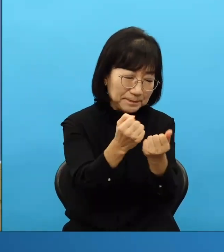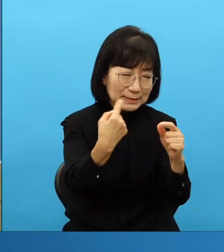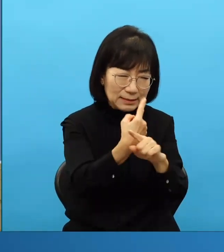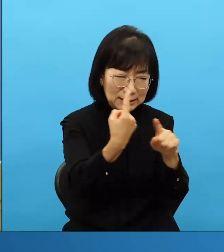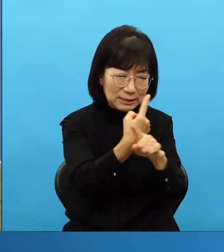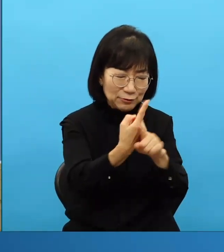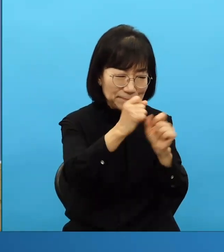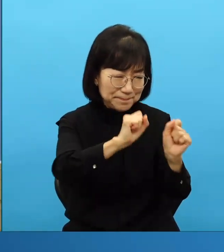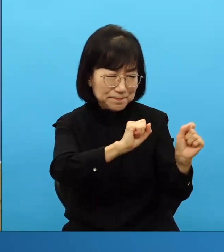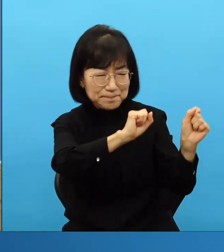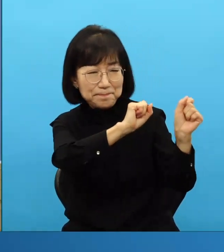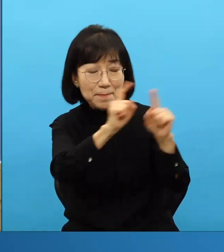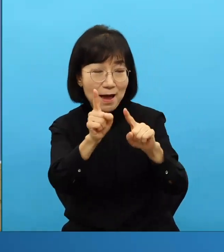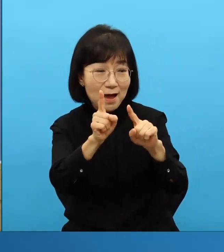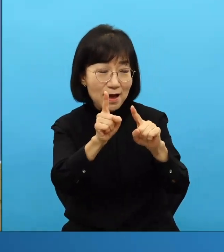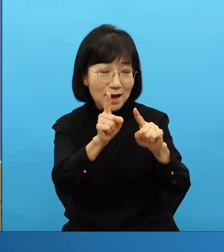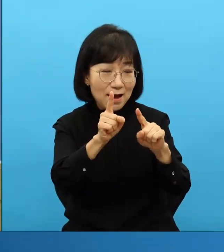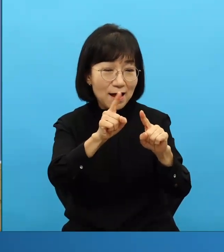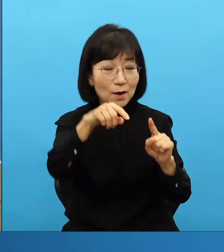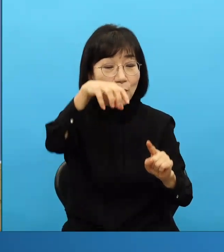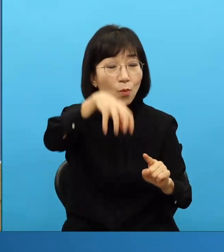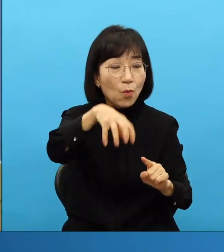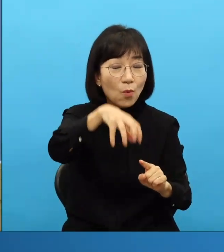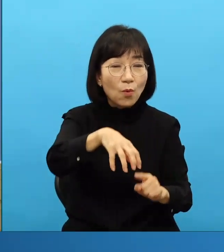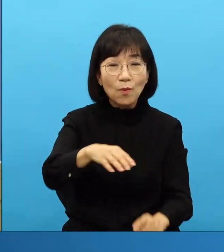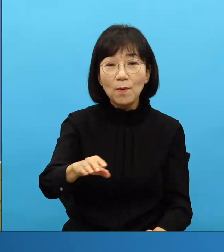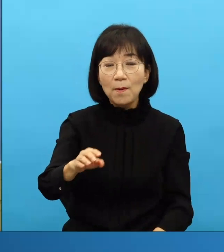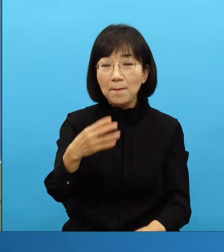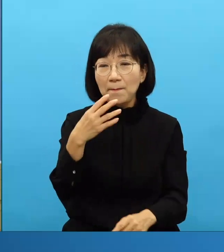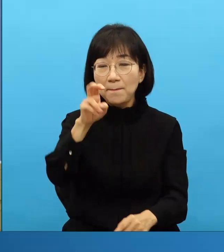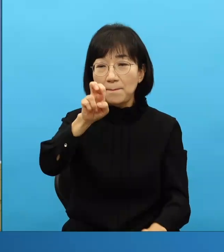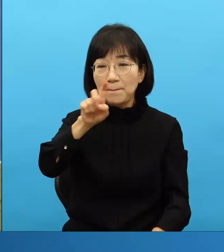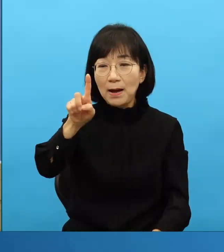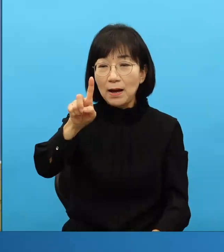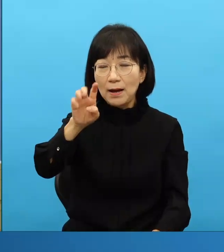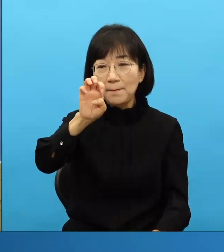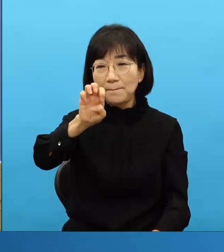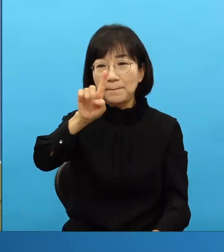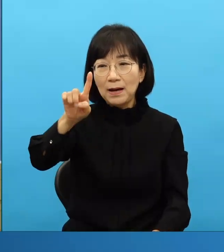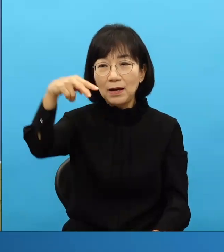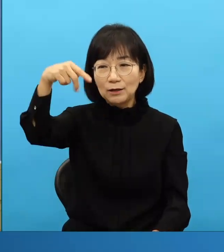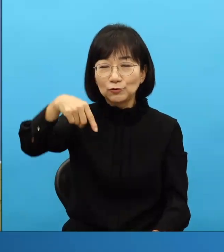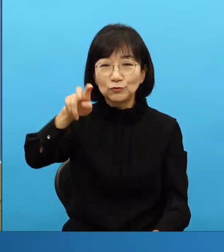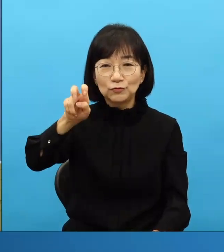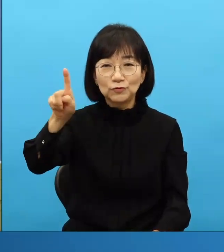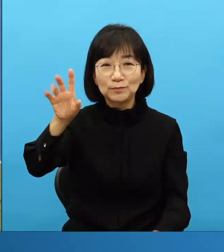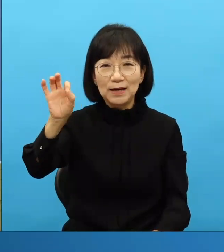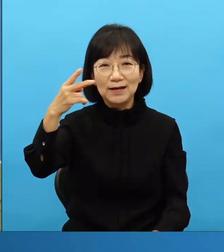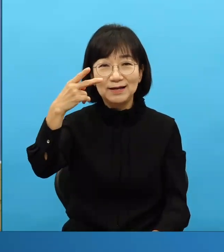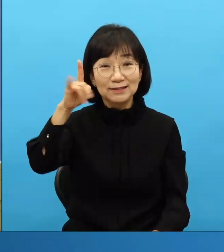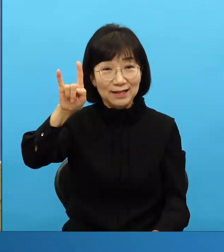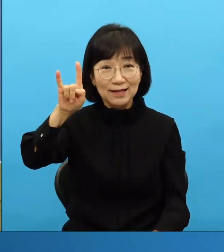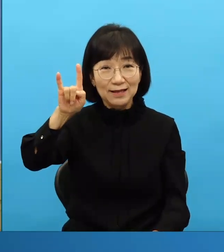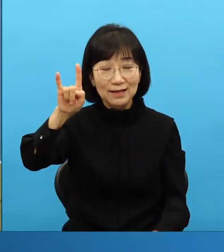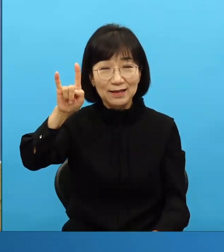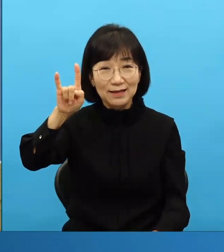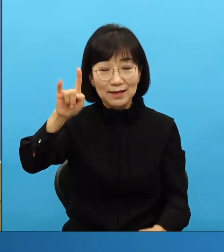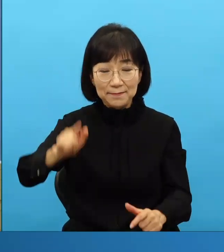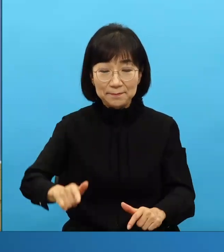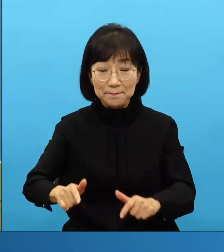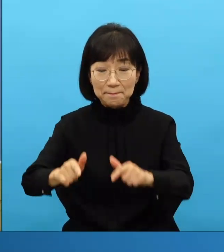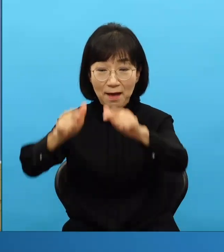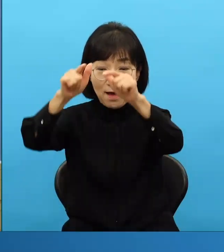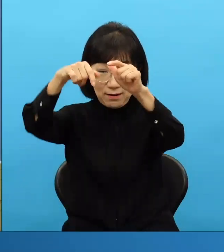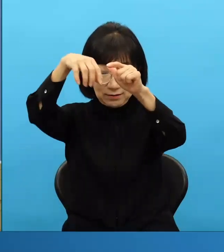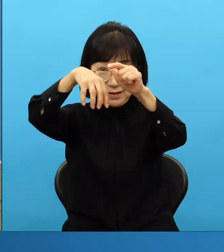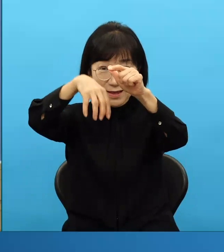파수망대라 그래요. And when you take those people who has come to the platform and heal them with the light of Christ through this light that He has given to us, that is the watchtower that we raise up.